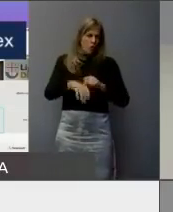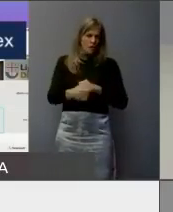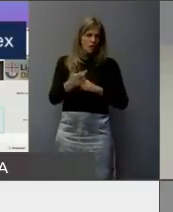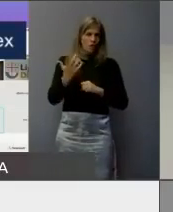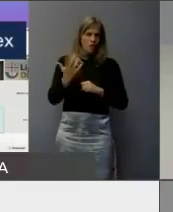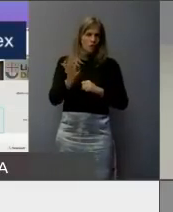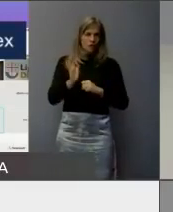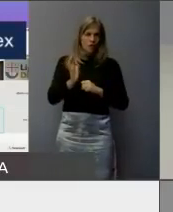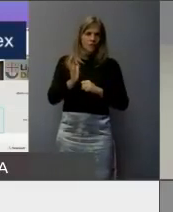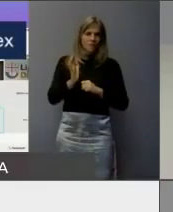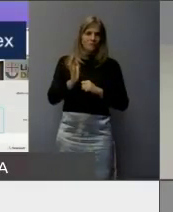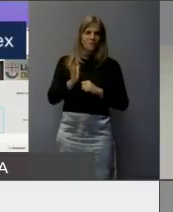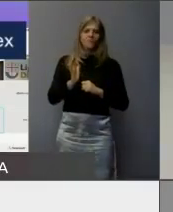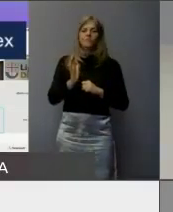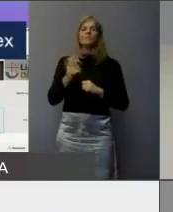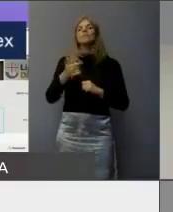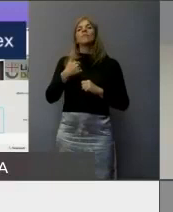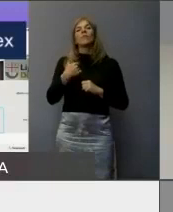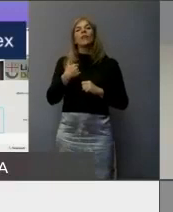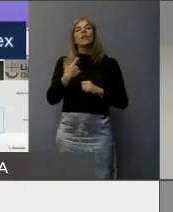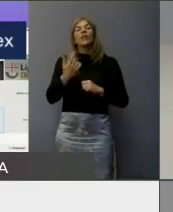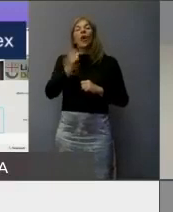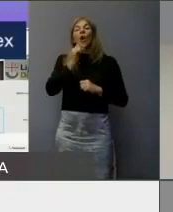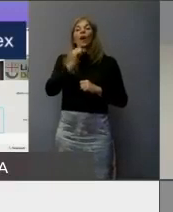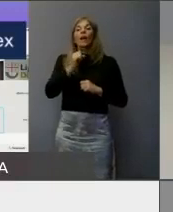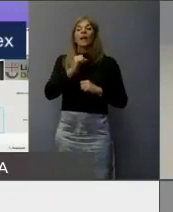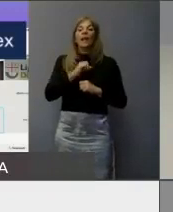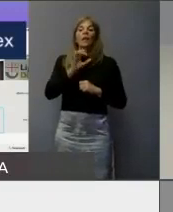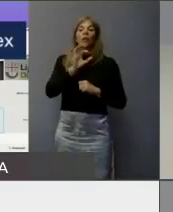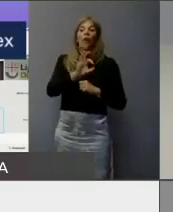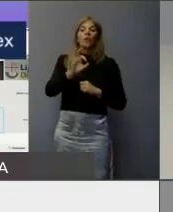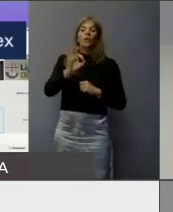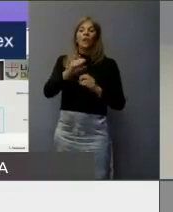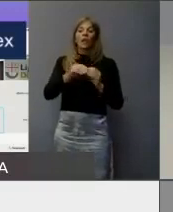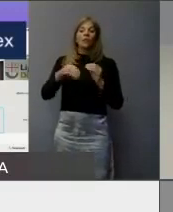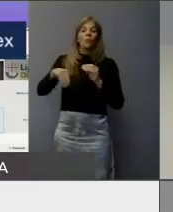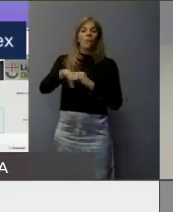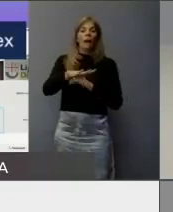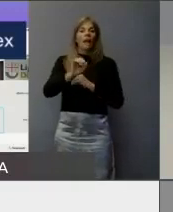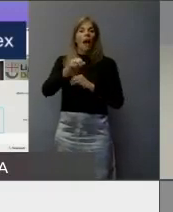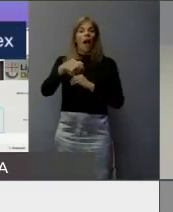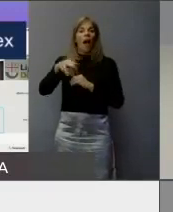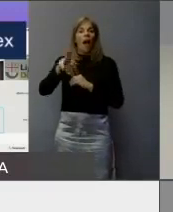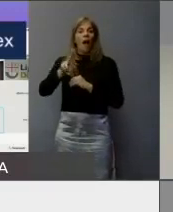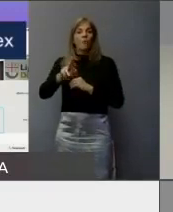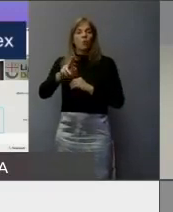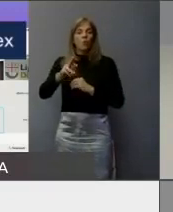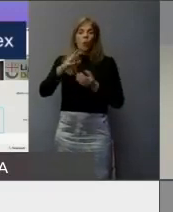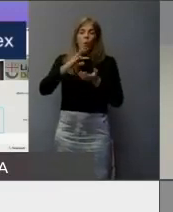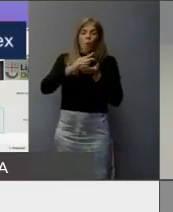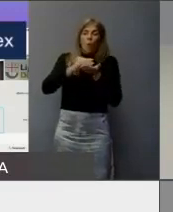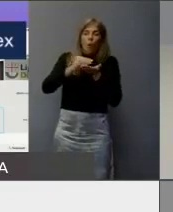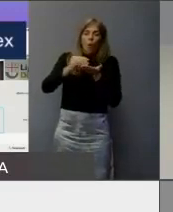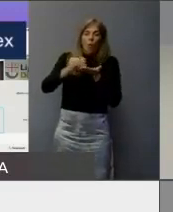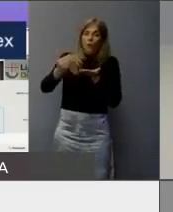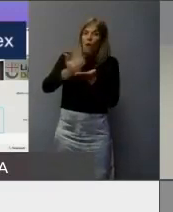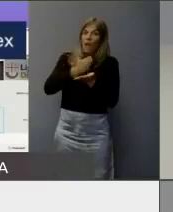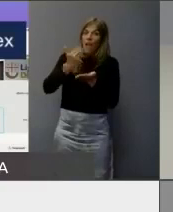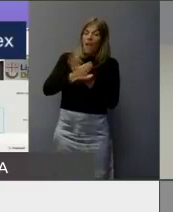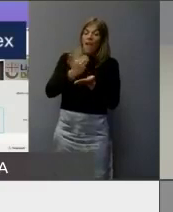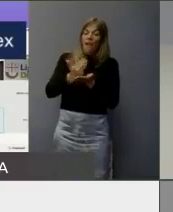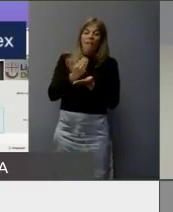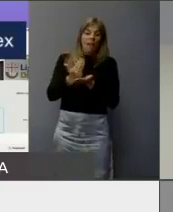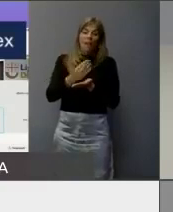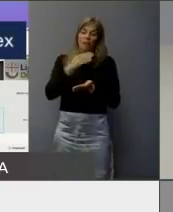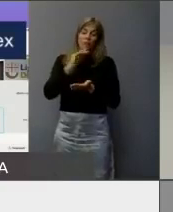credo che semplicemente mandare amione tanto a togliere il muschio non sia sufficiente perché anche senza al muschio in quella in